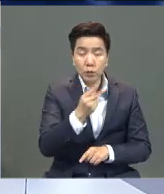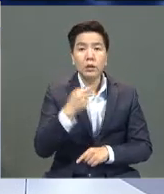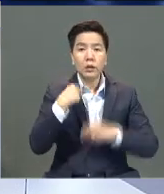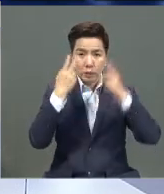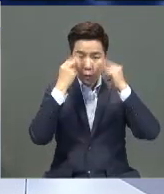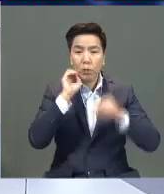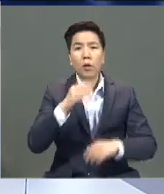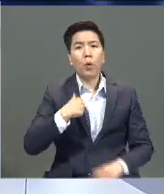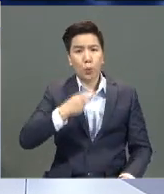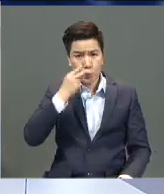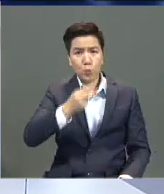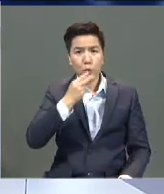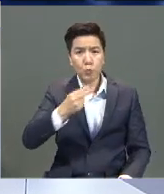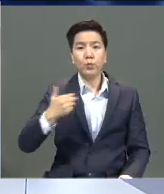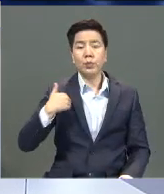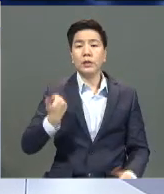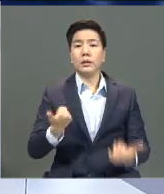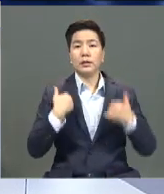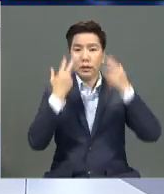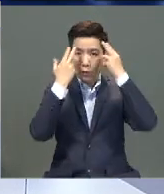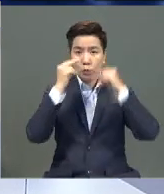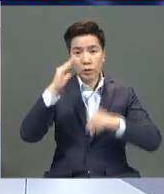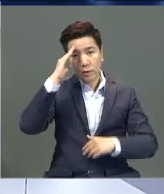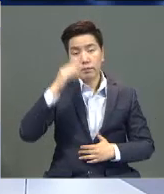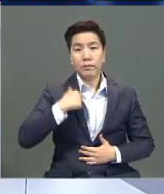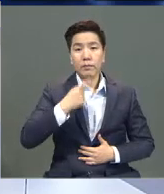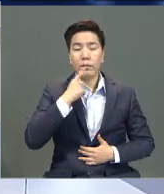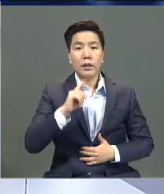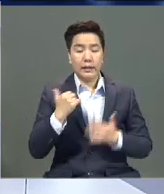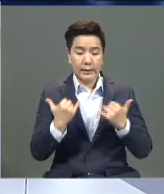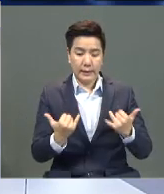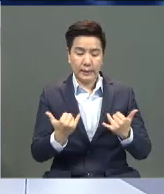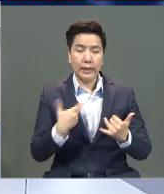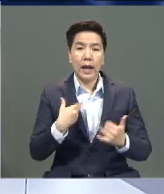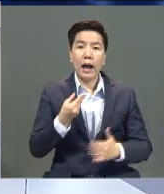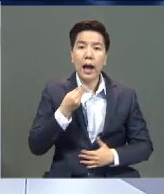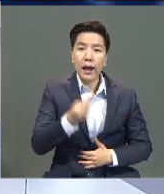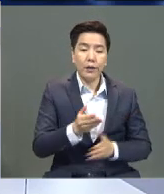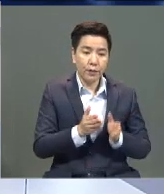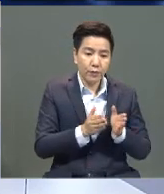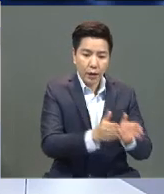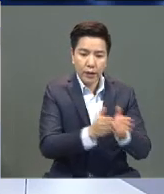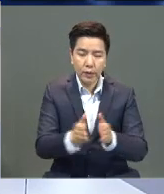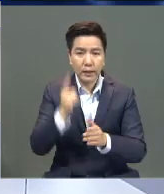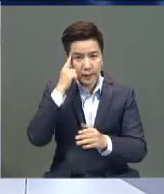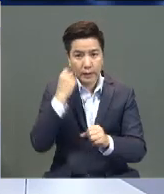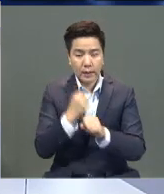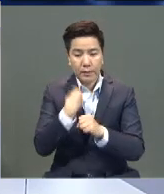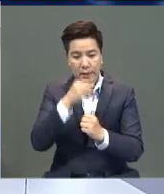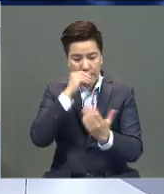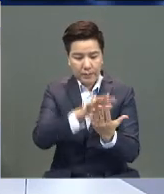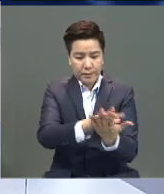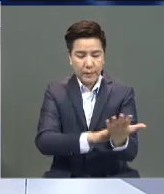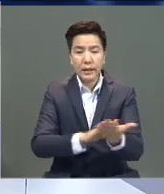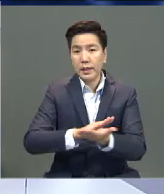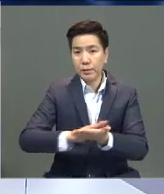คะท่านก็บอกว่าก็ต้องติดตามอยู่แล้วนะคะท่านนายกรัฐมนตรีบอกว่าก็ขอให้ทุกฝ่ายเนี่ยร่วมกันทำบ้านเมืองให้สงบเรีย